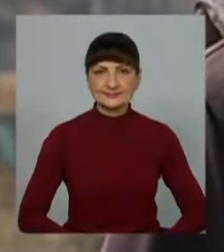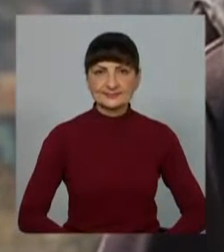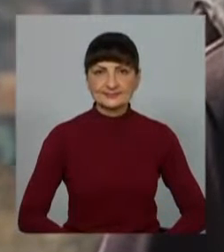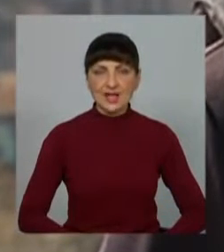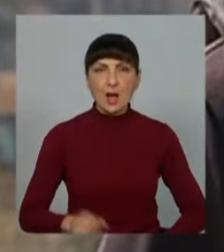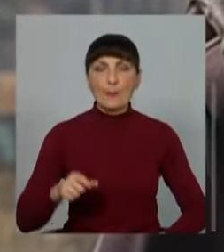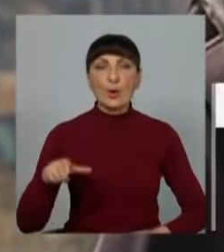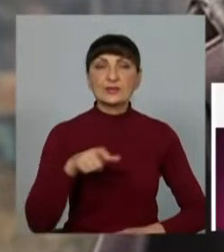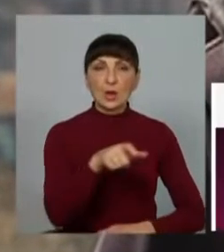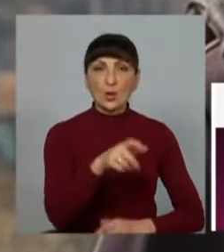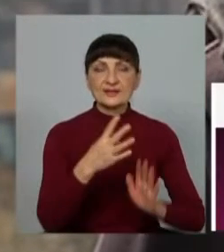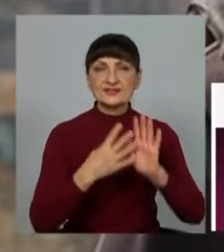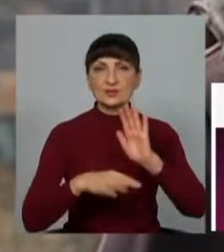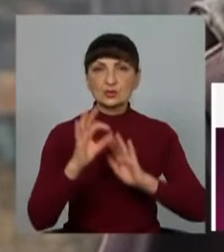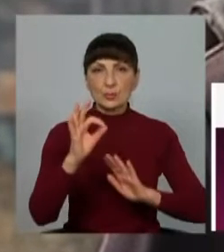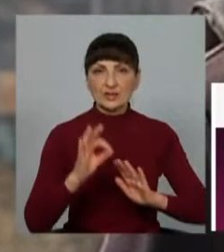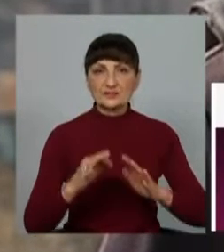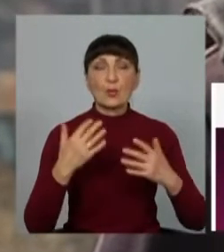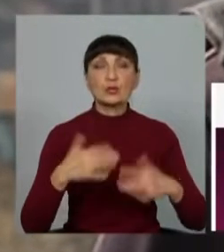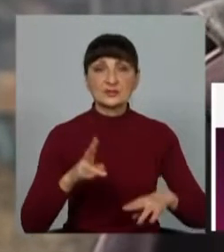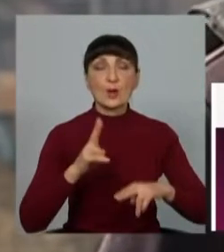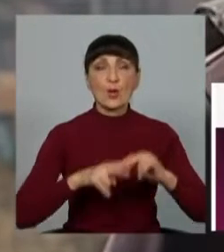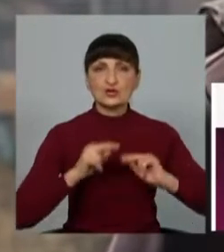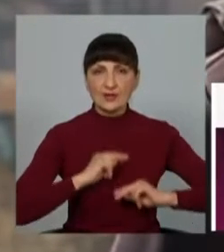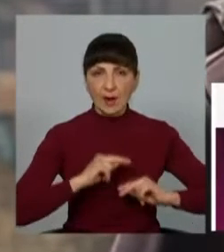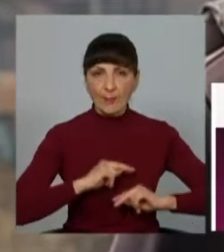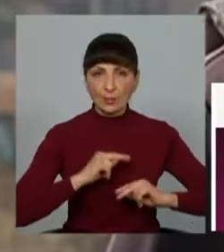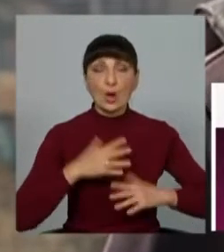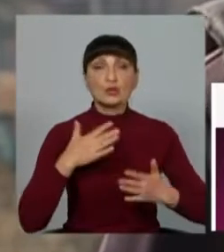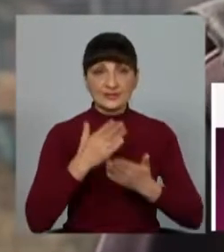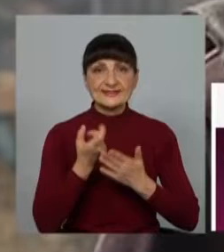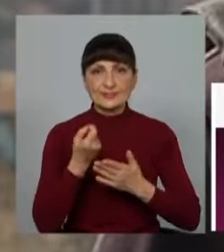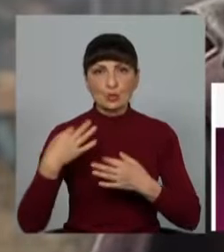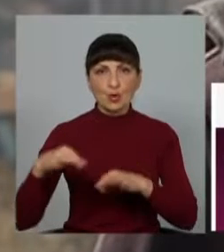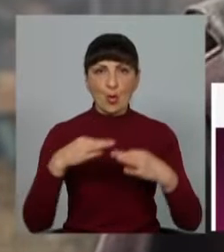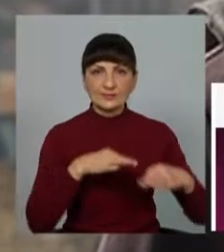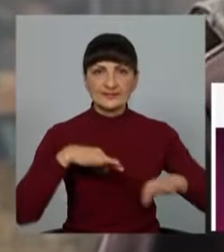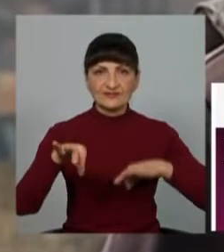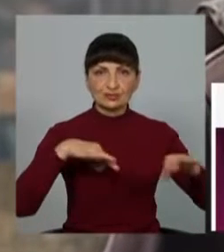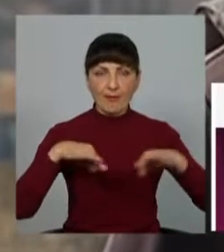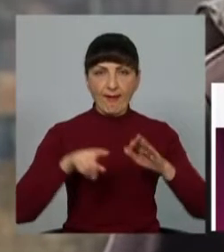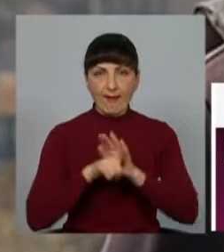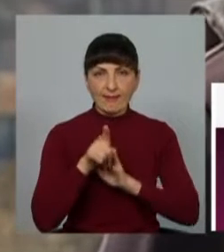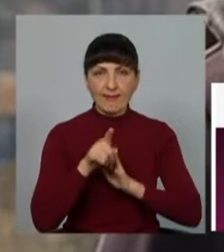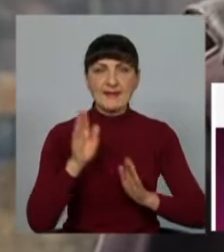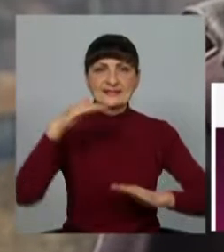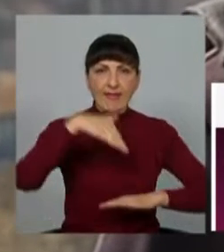дороге почти на 90% закончены работы. Местами открыто движение. Готовим